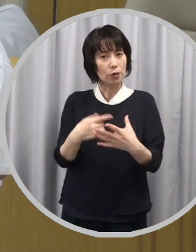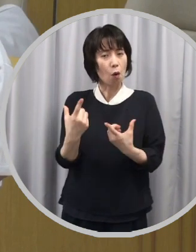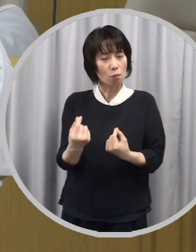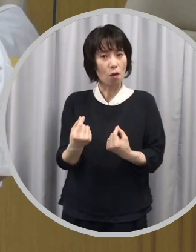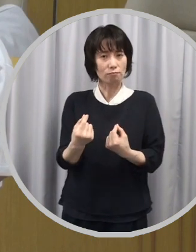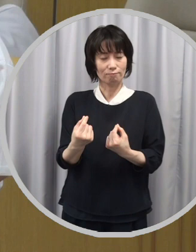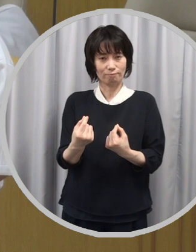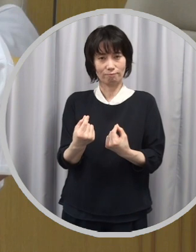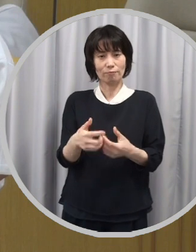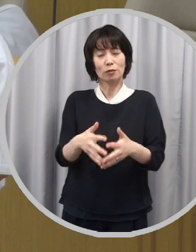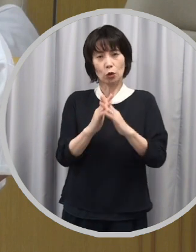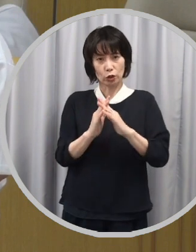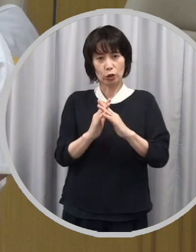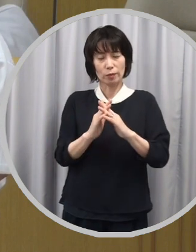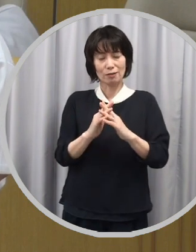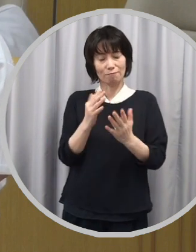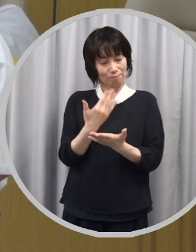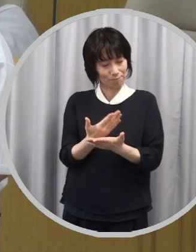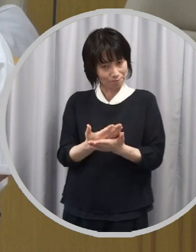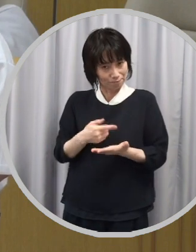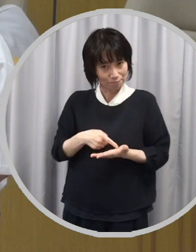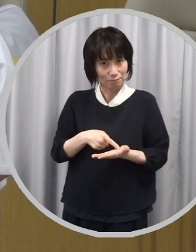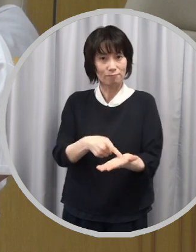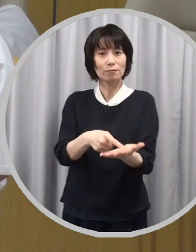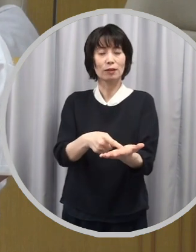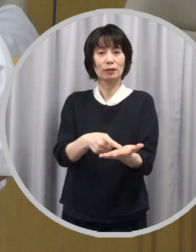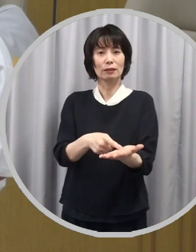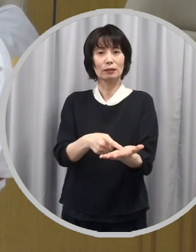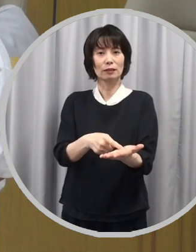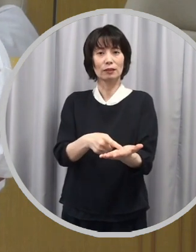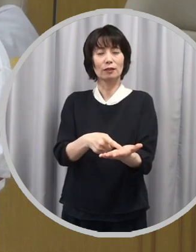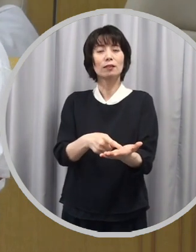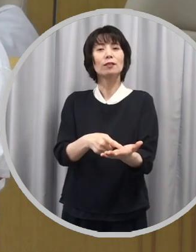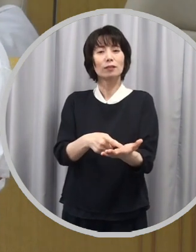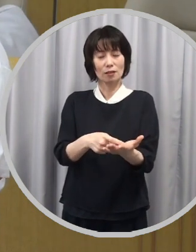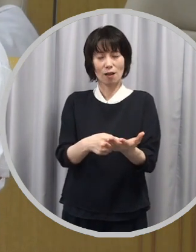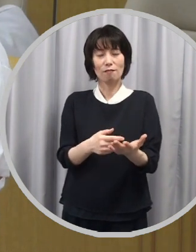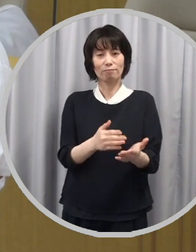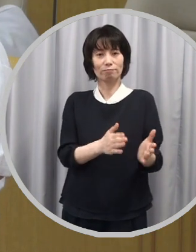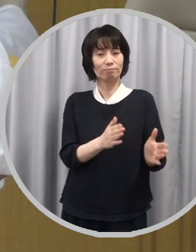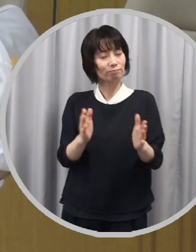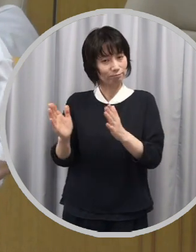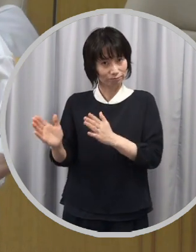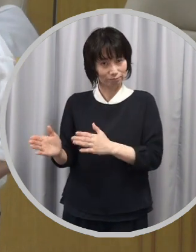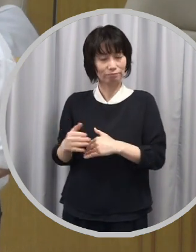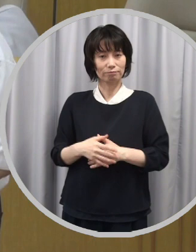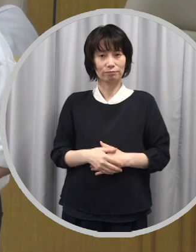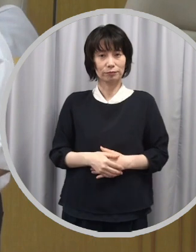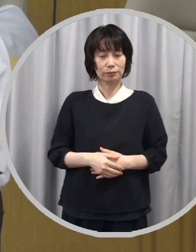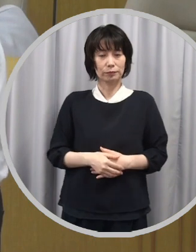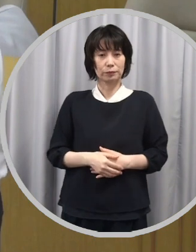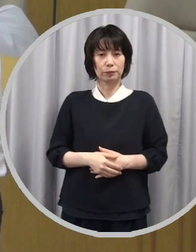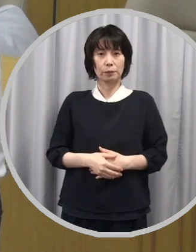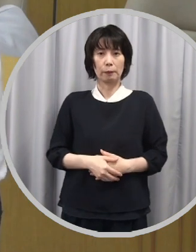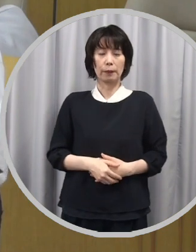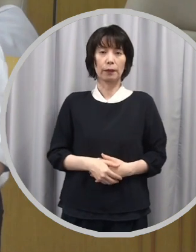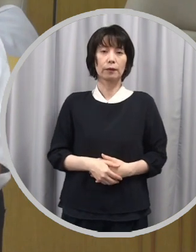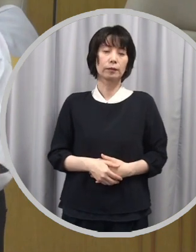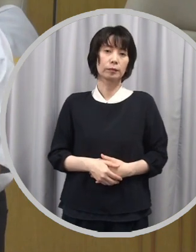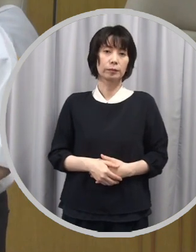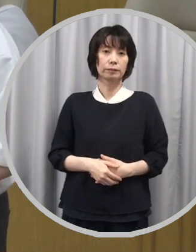う取り組んでいただくことを要望して、次の質問に移らせていただきたいと思います